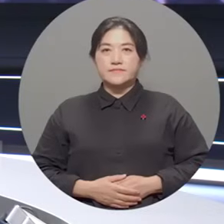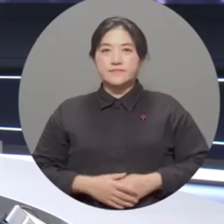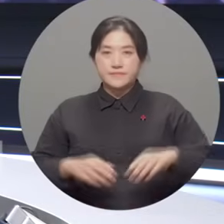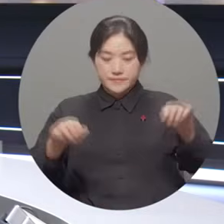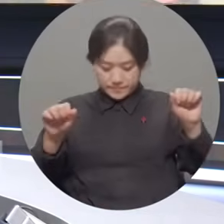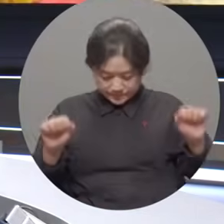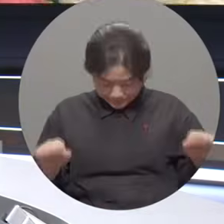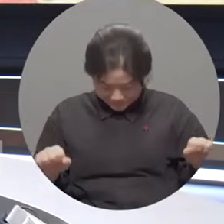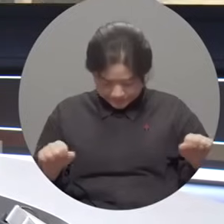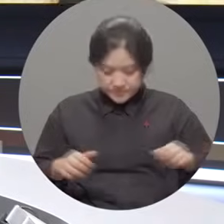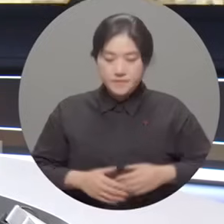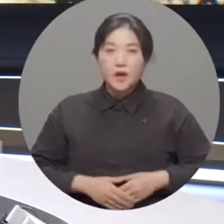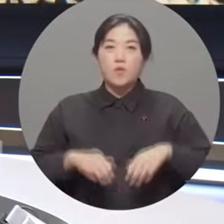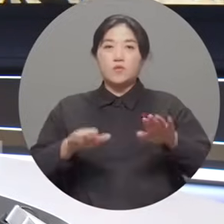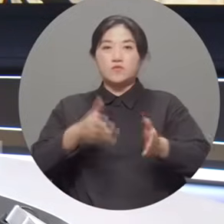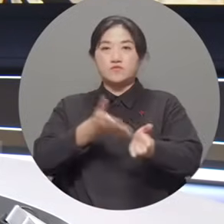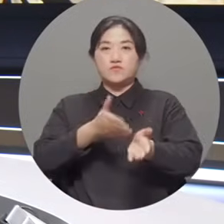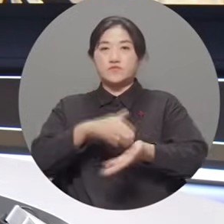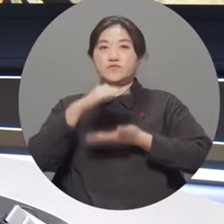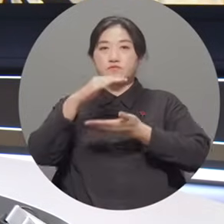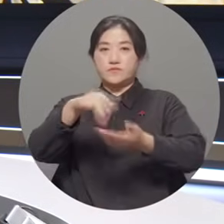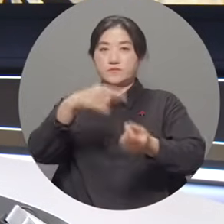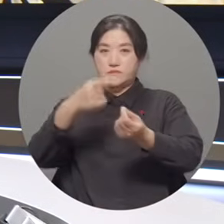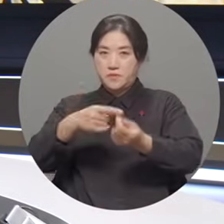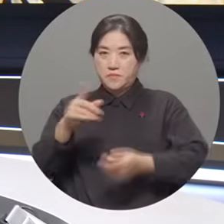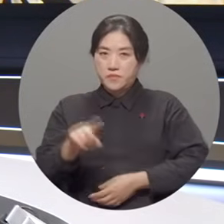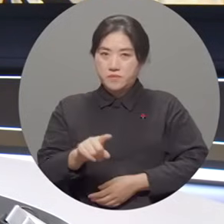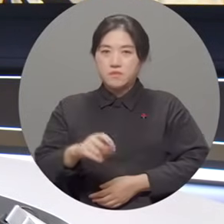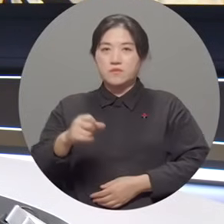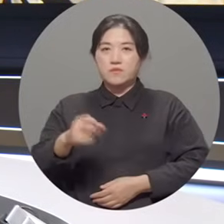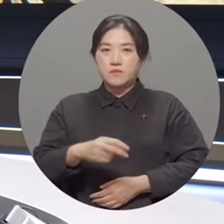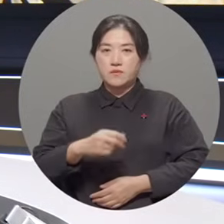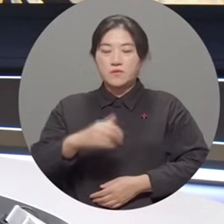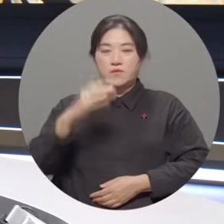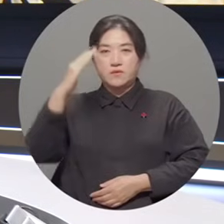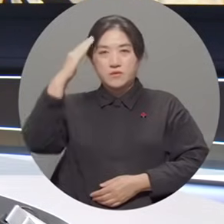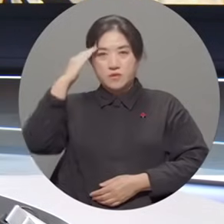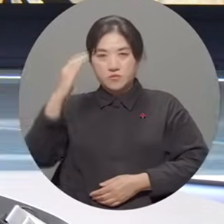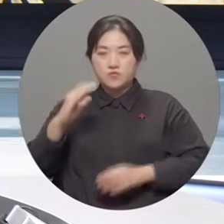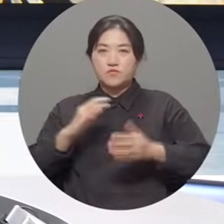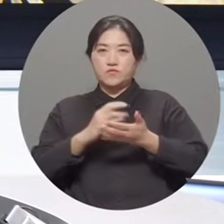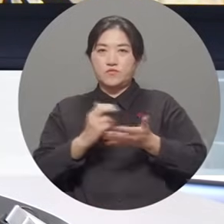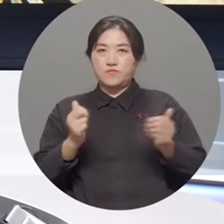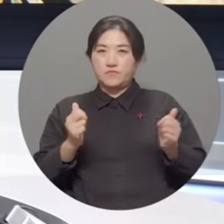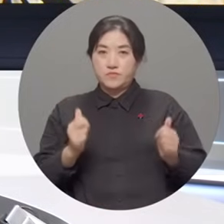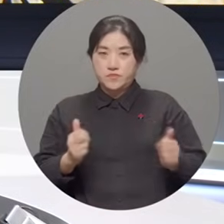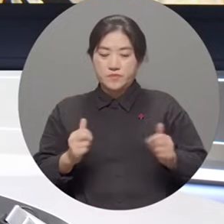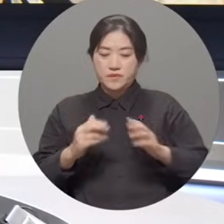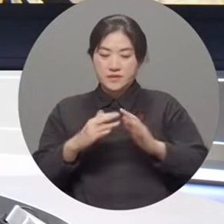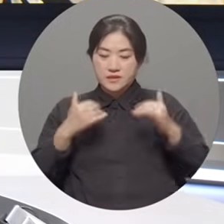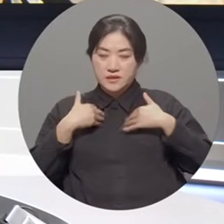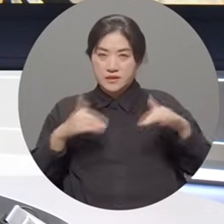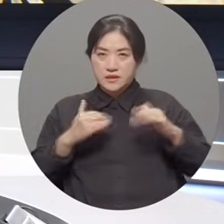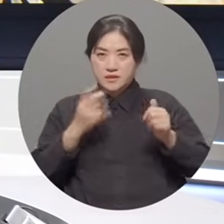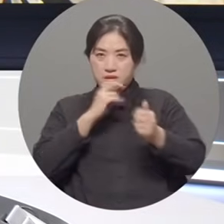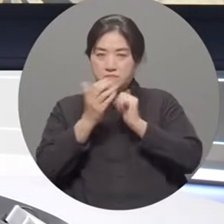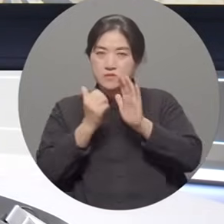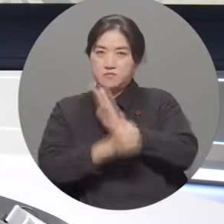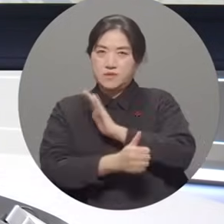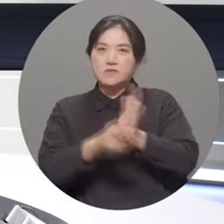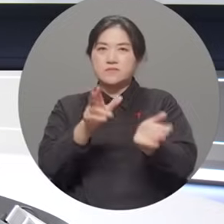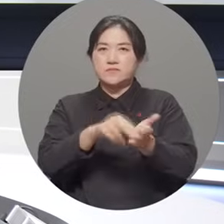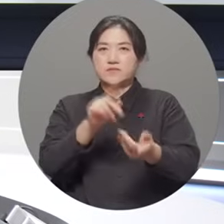여러분 안녕하십니까? 오늘 뉴스데스크는 또다시 우리 법이 약자를 지켜주지 못한 무거운 소식으로 시작합니다. 충남